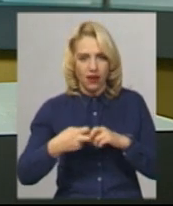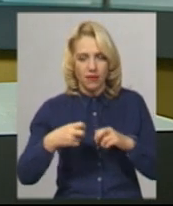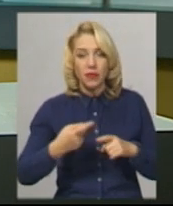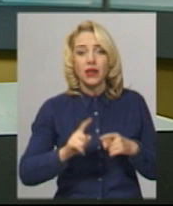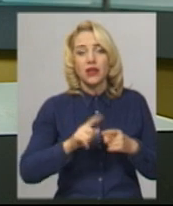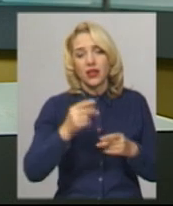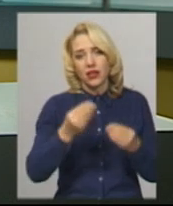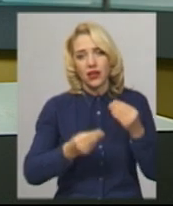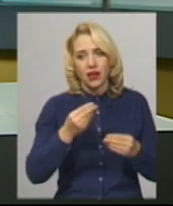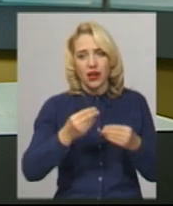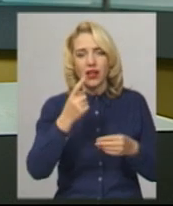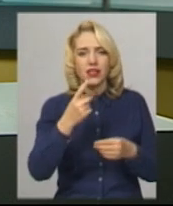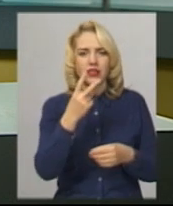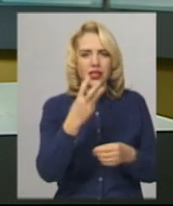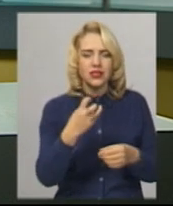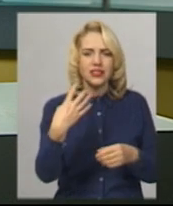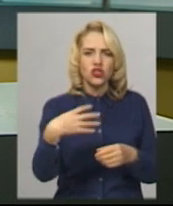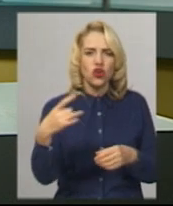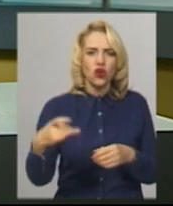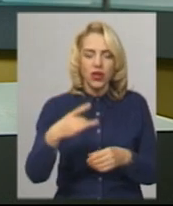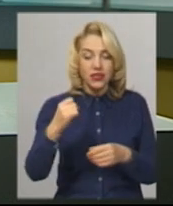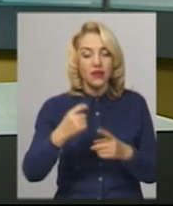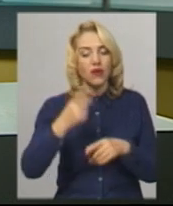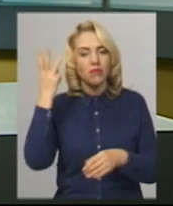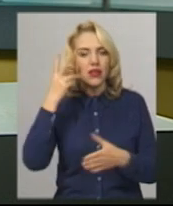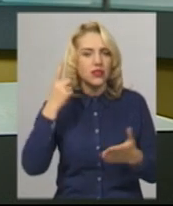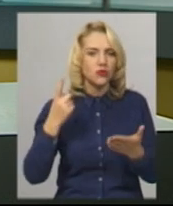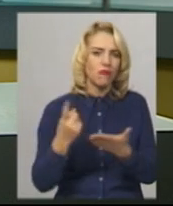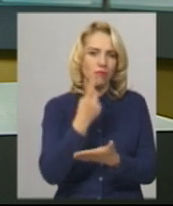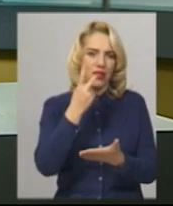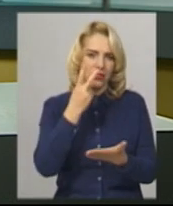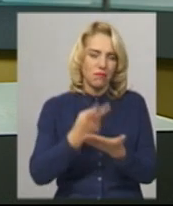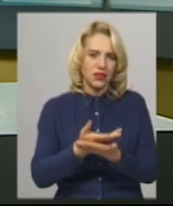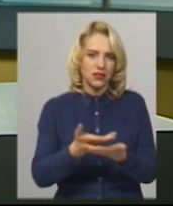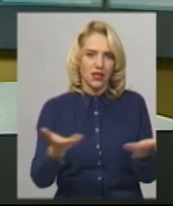більше 240 разів. У Хмельницькому її глядачам представили вперше.